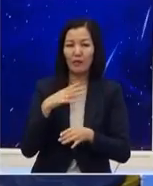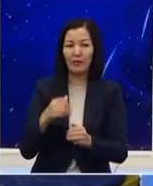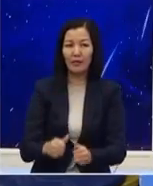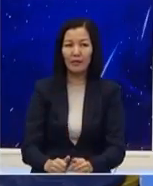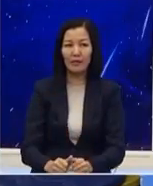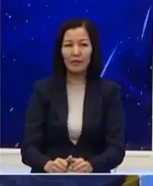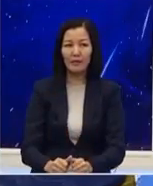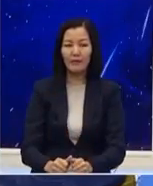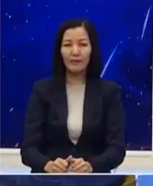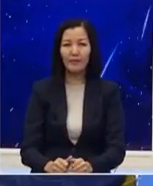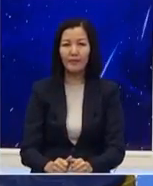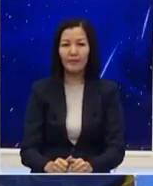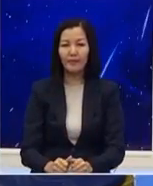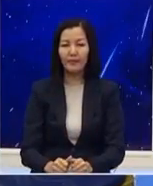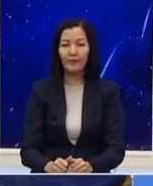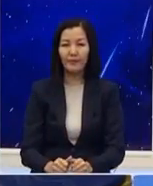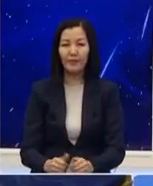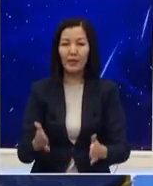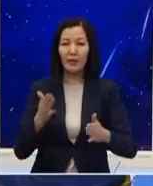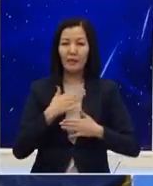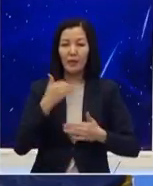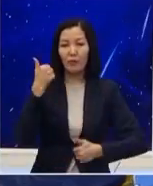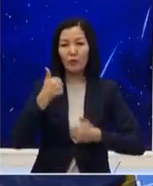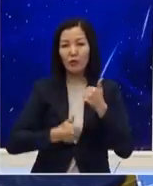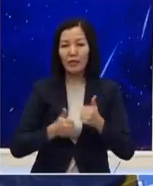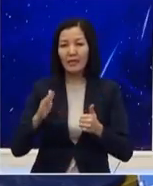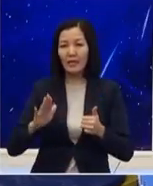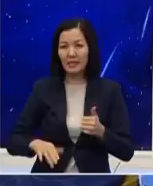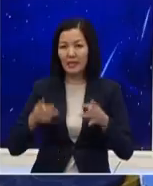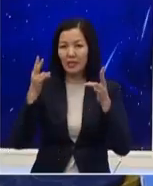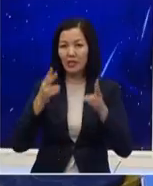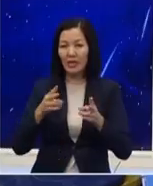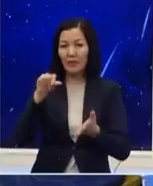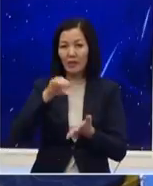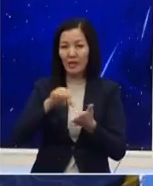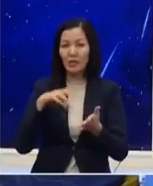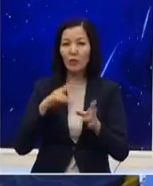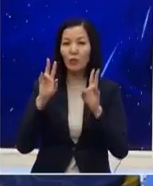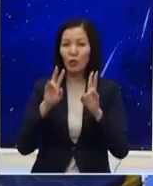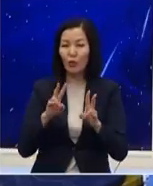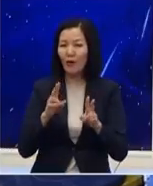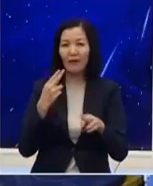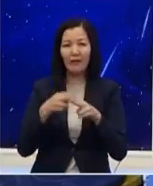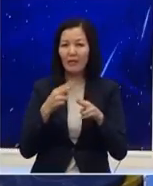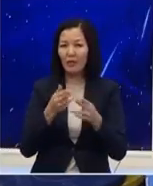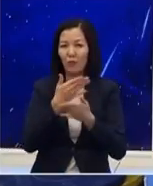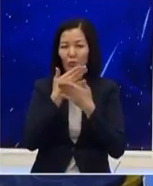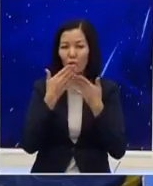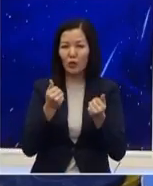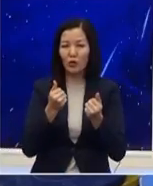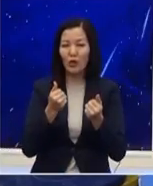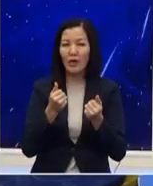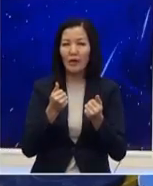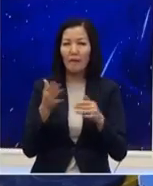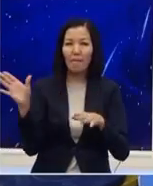колена. Сейчас вот выступили. Мен бұл жарысқа тізеден алған жарақатыммен қатыстым дегенмен ол маған аса кедергі келтіре қойған